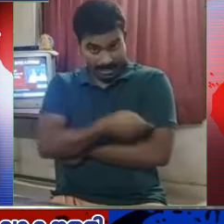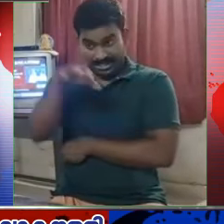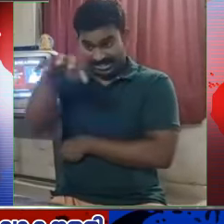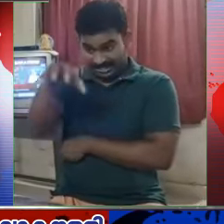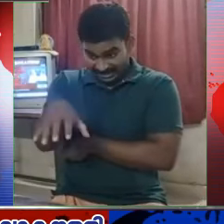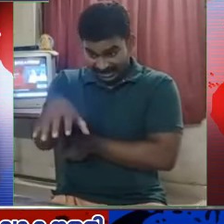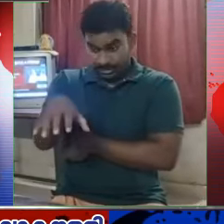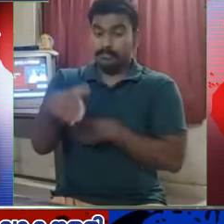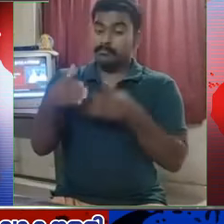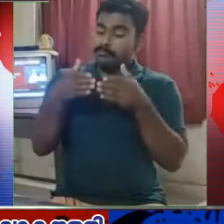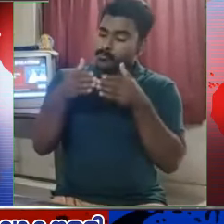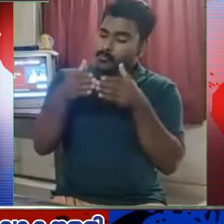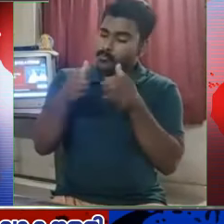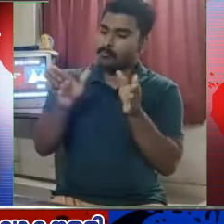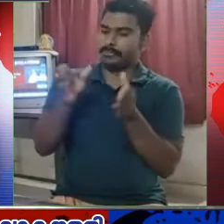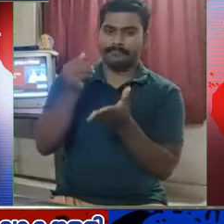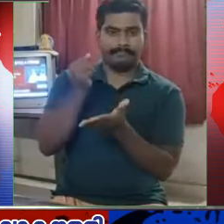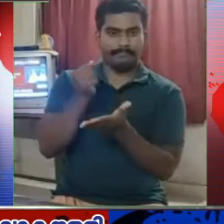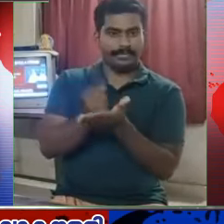ക്ലിനിക്കുകൾ തുറക്കുന്നില്ല എന്നും